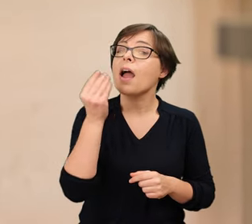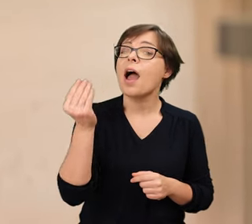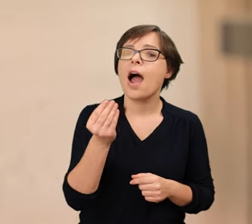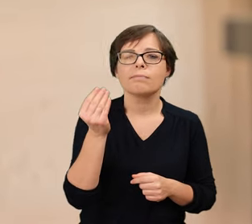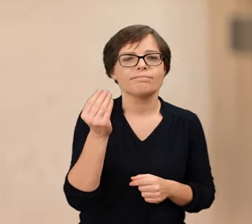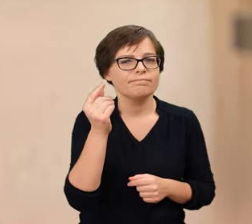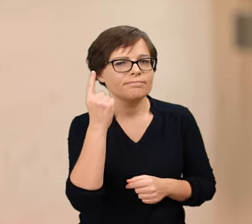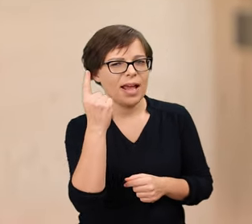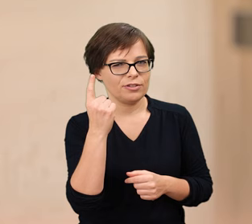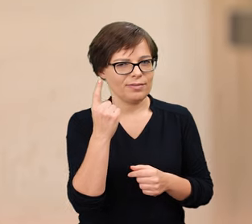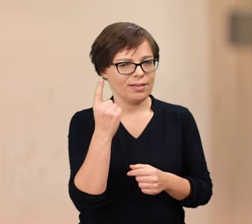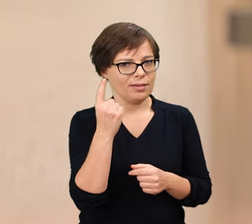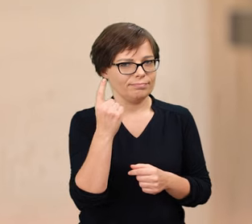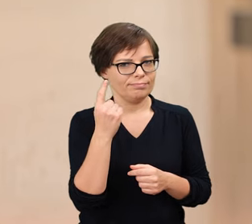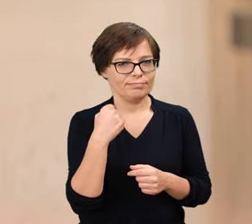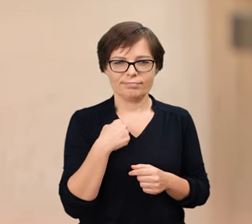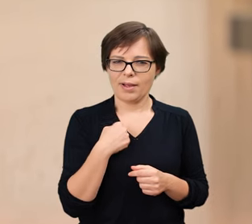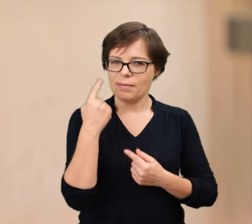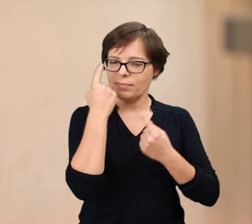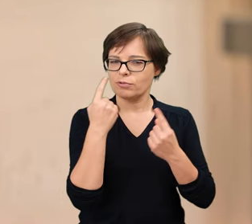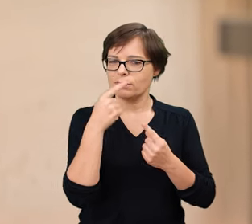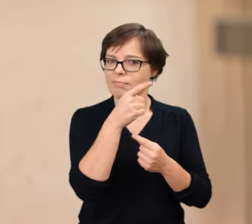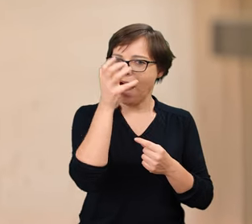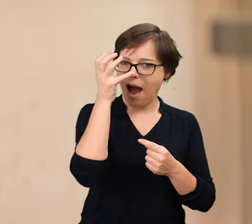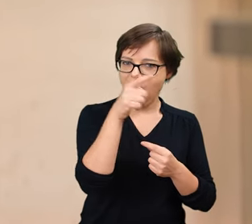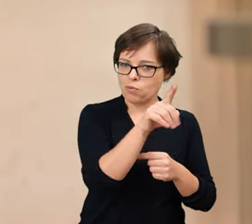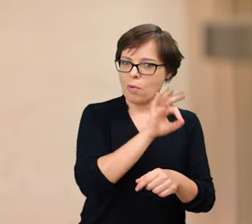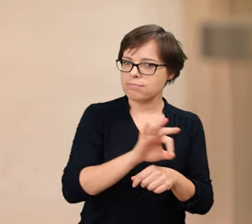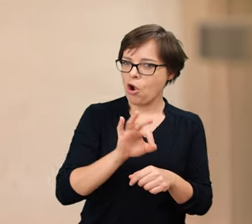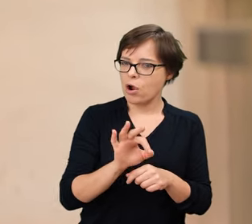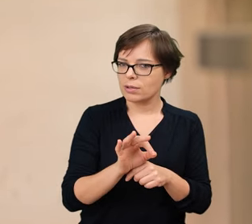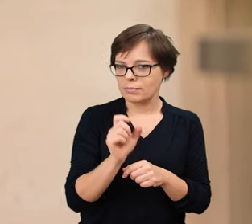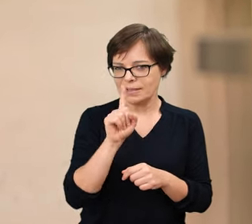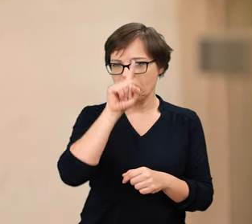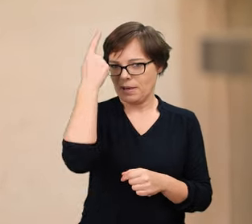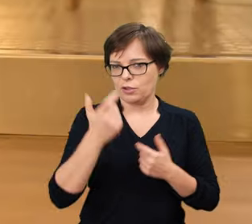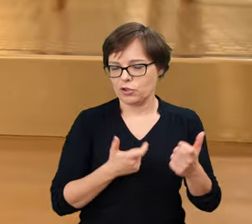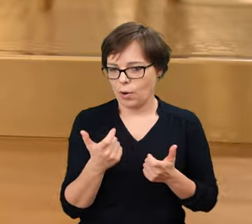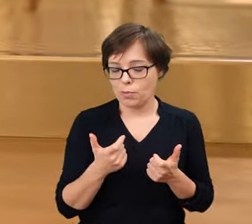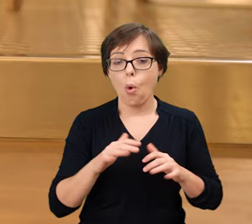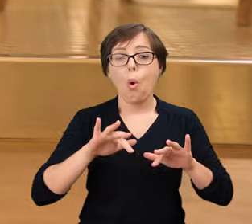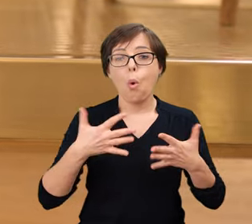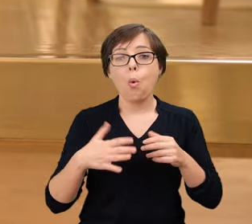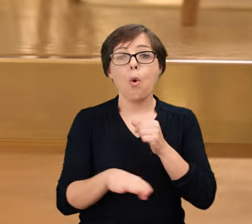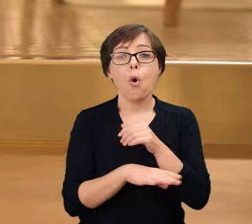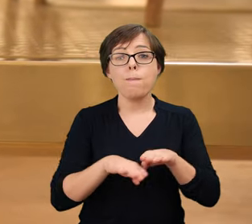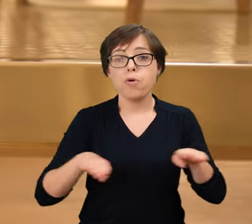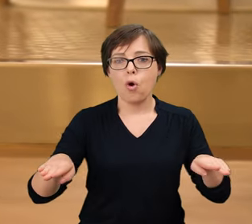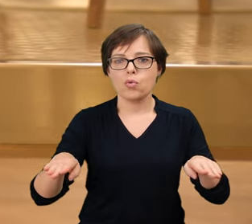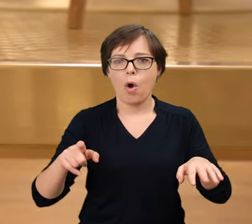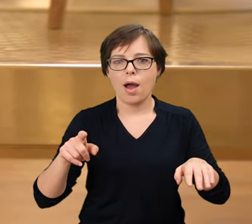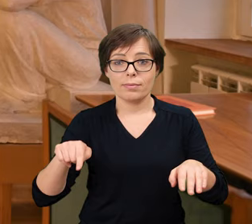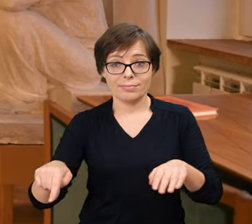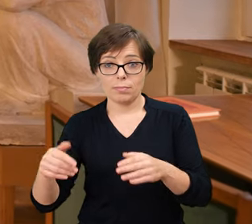rzecz, która została dobrze przez autorkę bądź autora tego projektu wymyślona. Tu jest trochę podniesiona podłoga